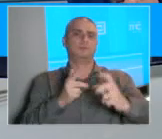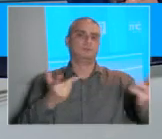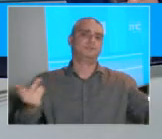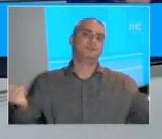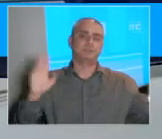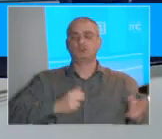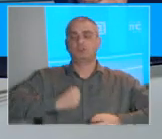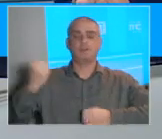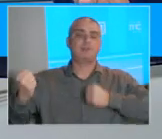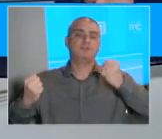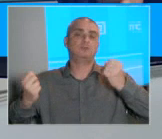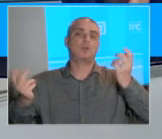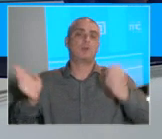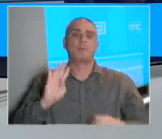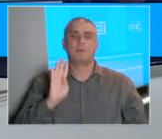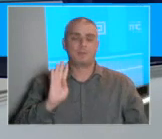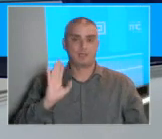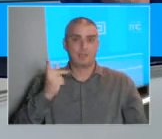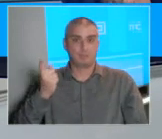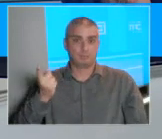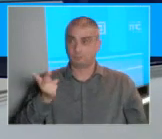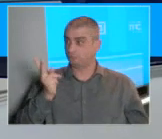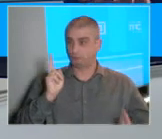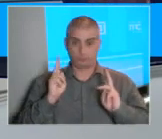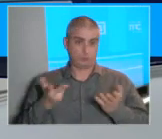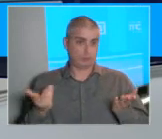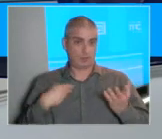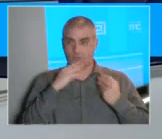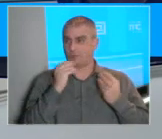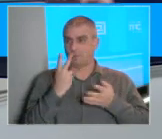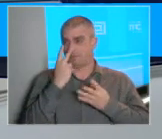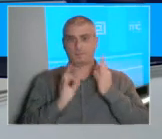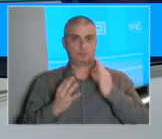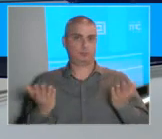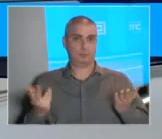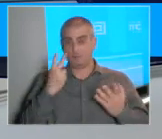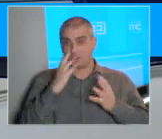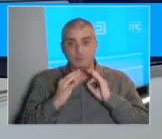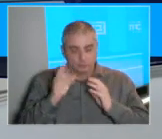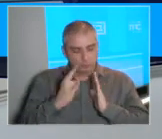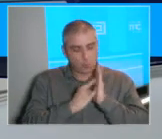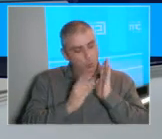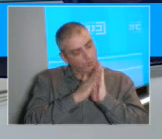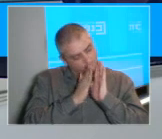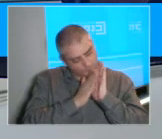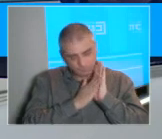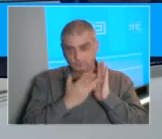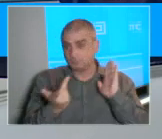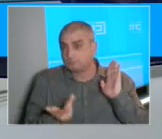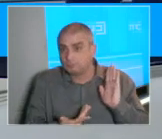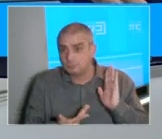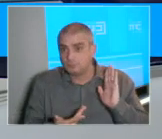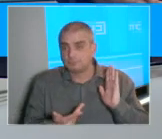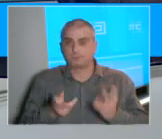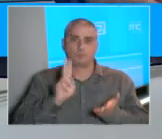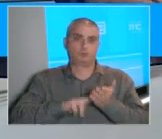איזשהו ימין ושמאל, נתניהו כל עוד עומדים לרשותיו, הרי אנחנו מדברים פה משפטית, כן? משפטית, אתם רואים, יש חוקים במדינת ישראל,